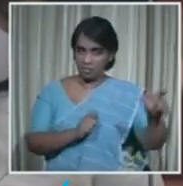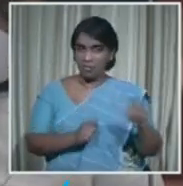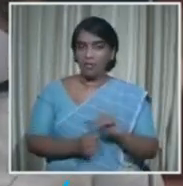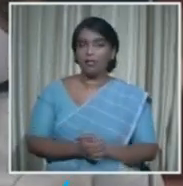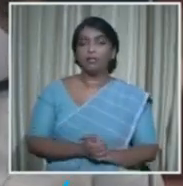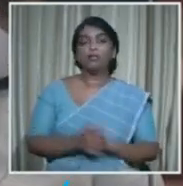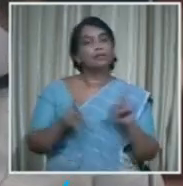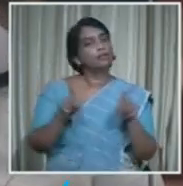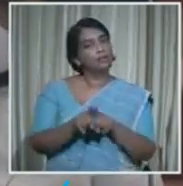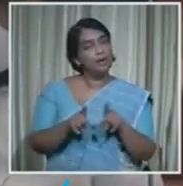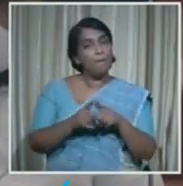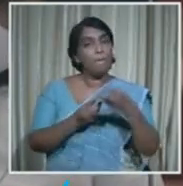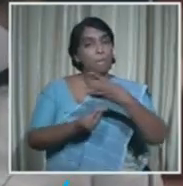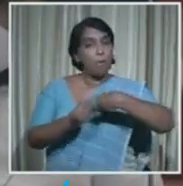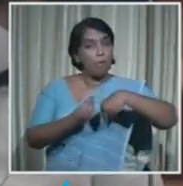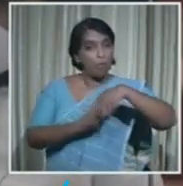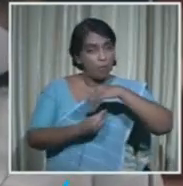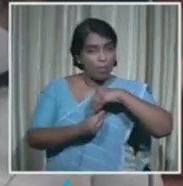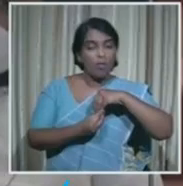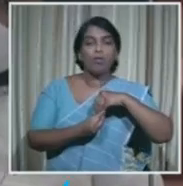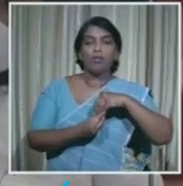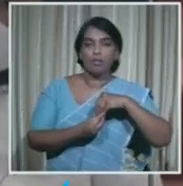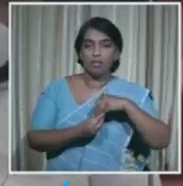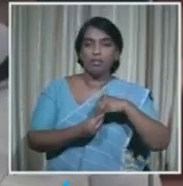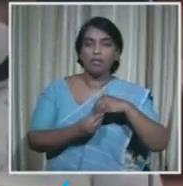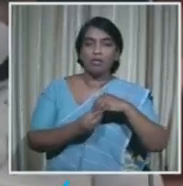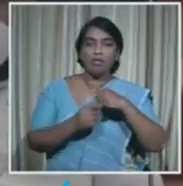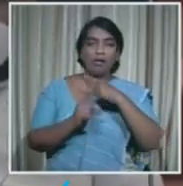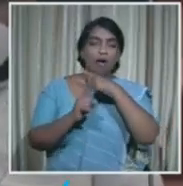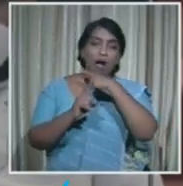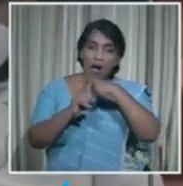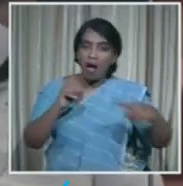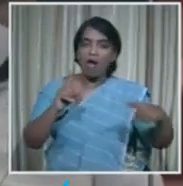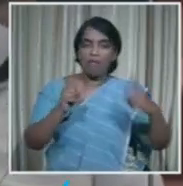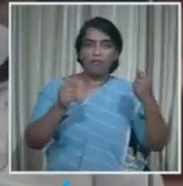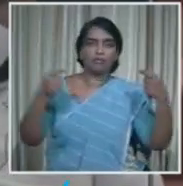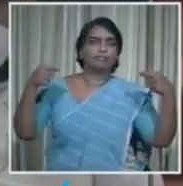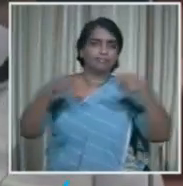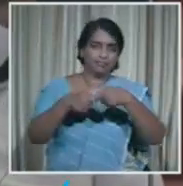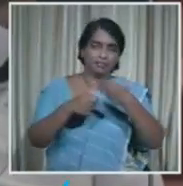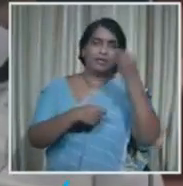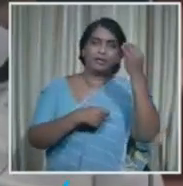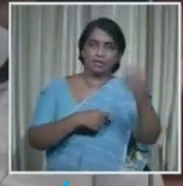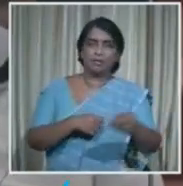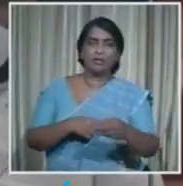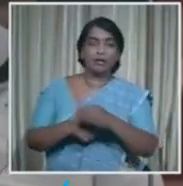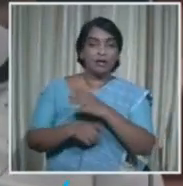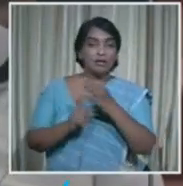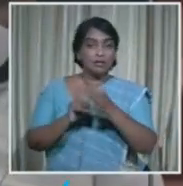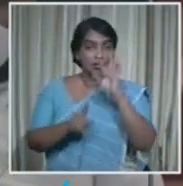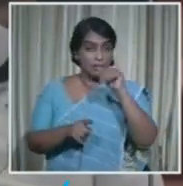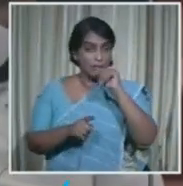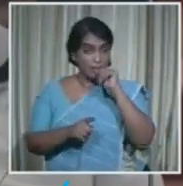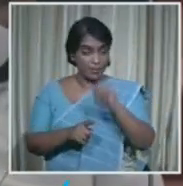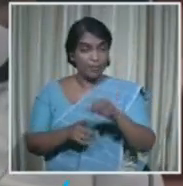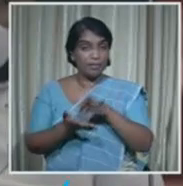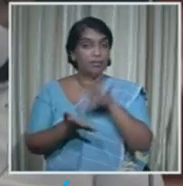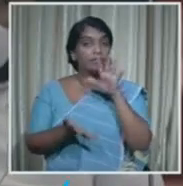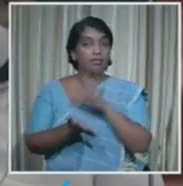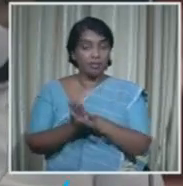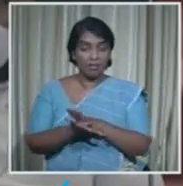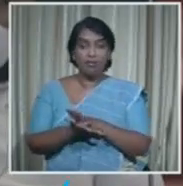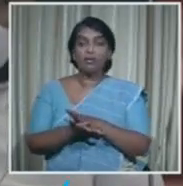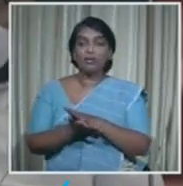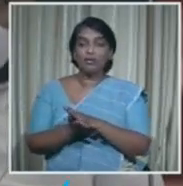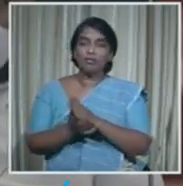ඒ වගේම පොහොර ටික භාගෙට භාගයක් දෙන්න එතකොට ජනාධිපතිතුමා සත්භාවයෙන් ගත්ත ඒ තීන්දු